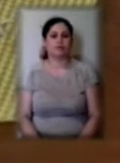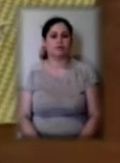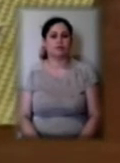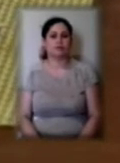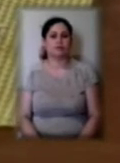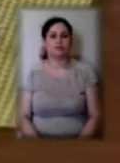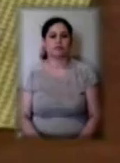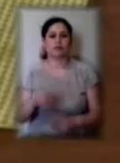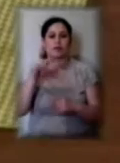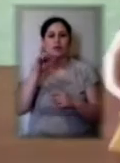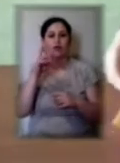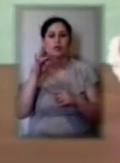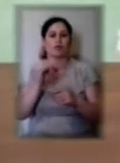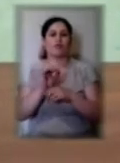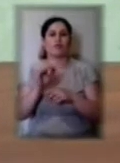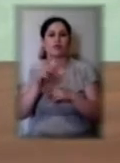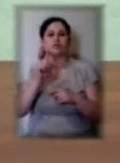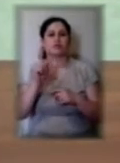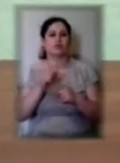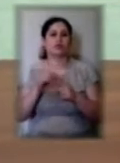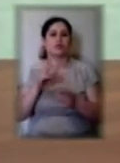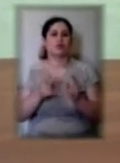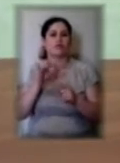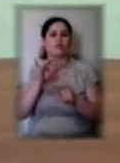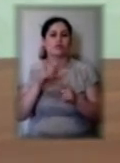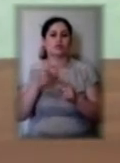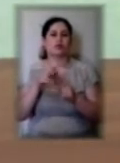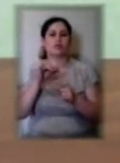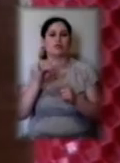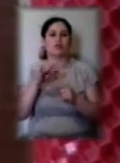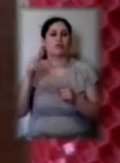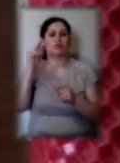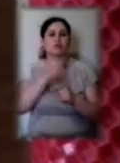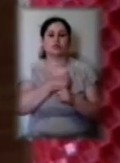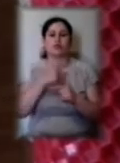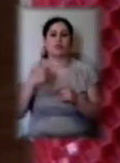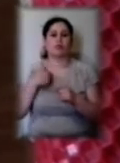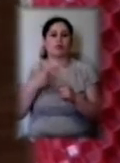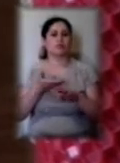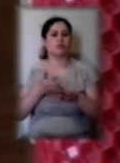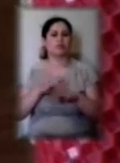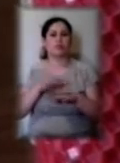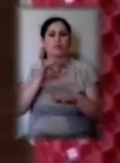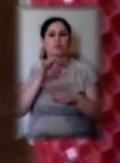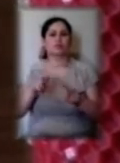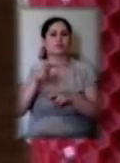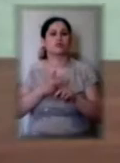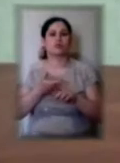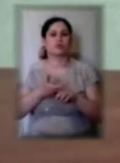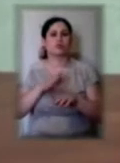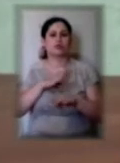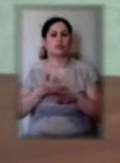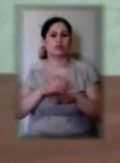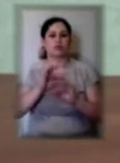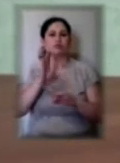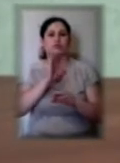Технологію виготовлення свічок з натурального воску Майя Дорофєєва вивчила сама. Це складний процес і пошуки були довгими, говорить жінка.